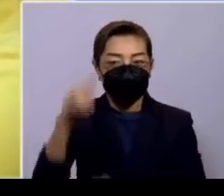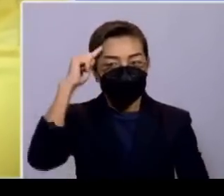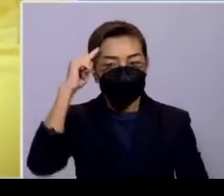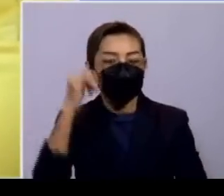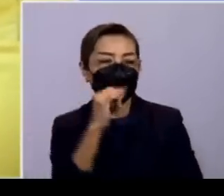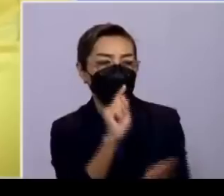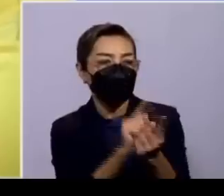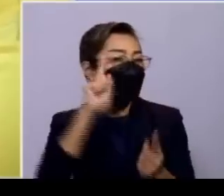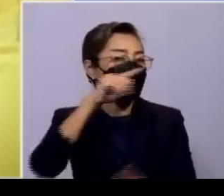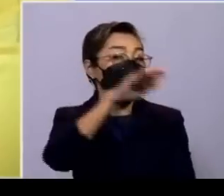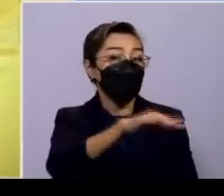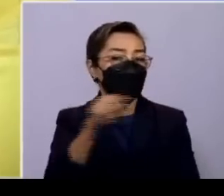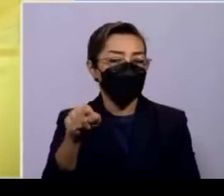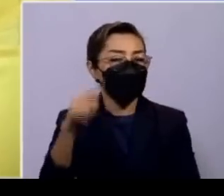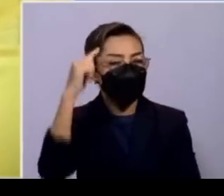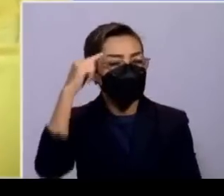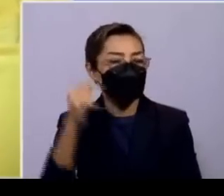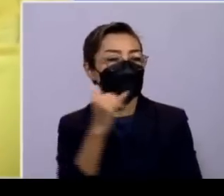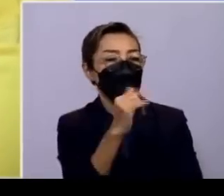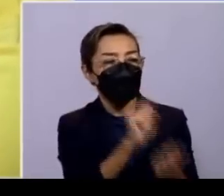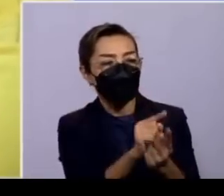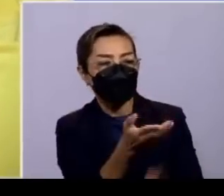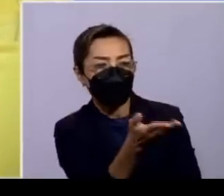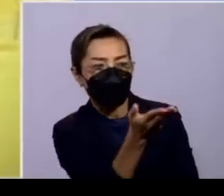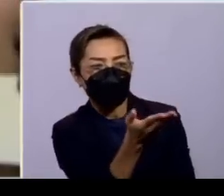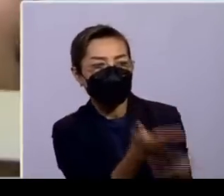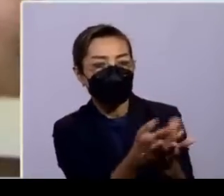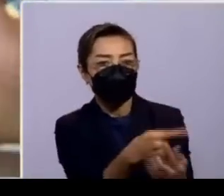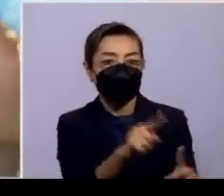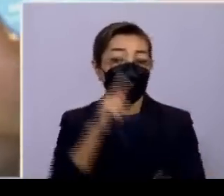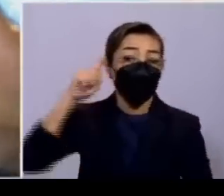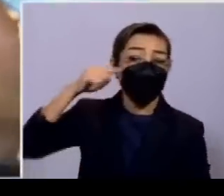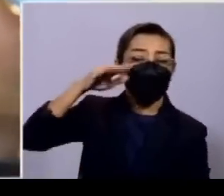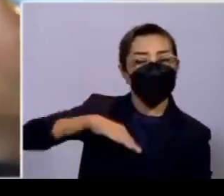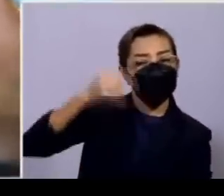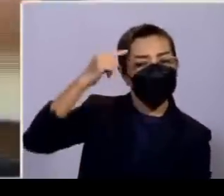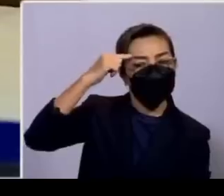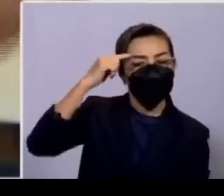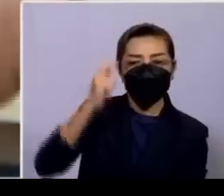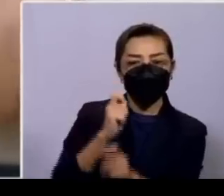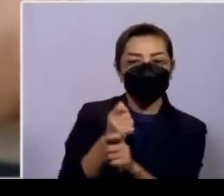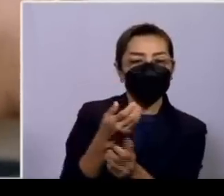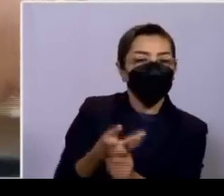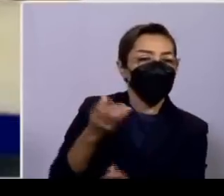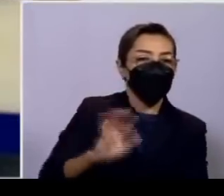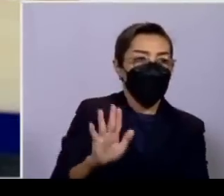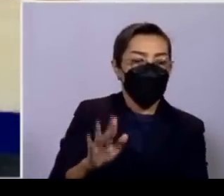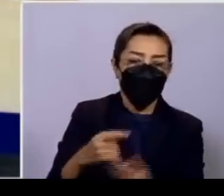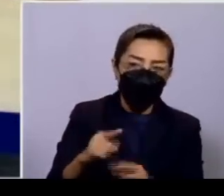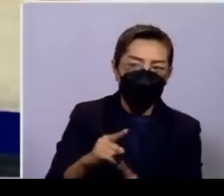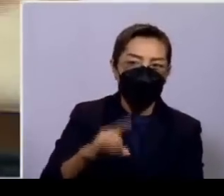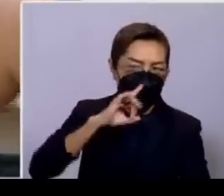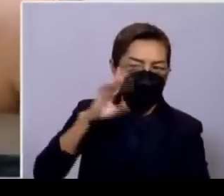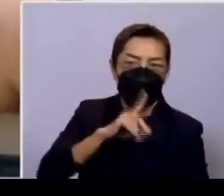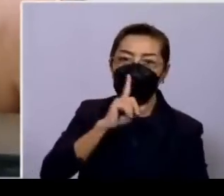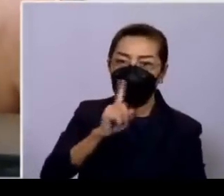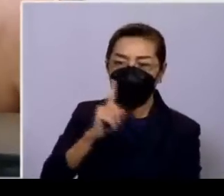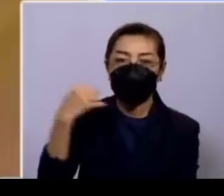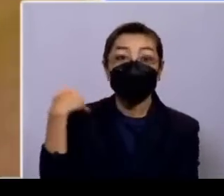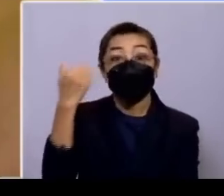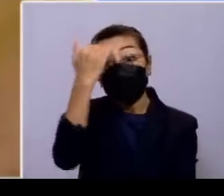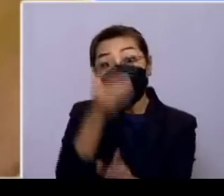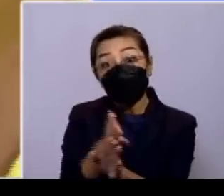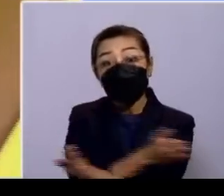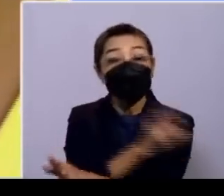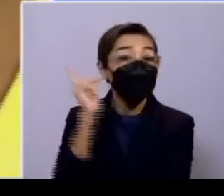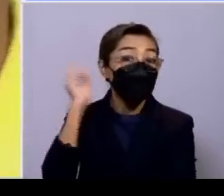Armyน้องสาวของพี่ยิ่งยศแต่ว่าอันนี่อาจจะปฏิเสธไปด้วยถ้อยคำที่รุนแรงนะครับเพราะว่าก่อนหน้า